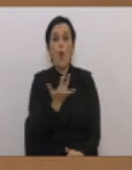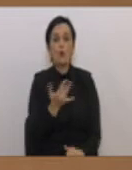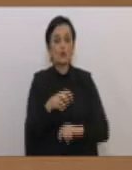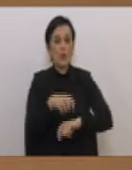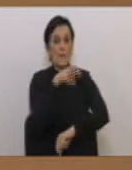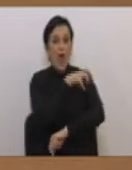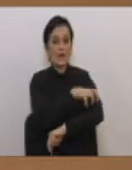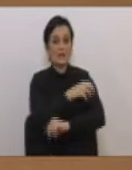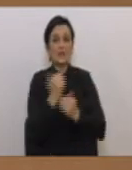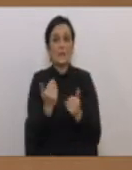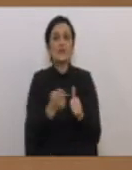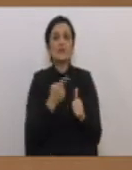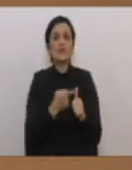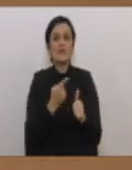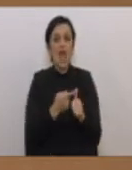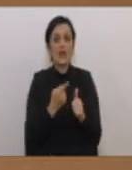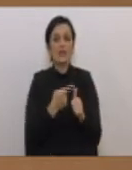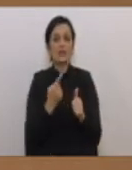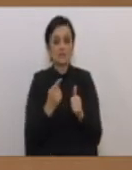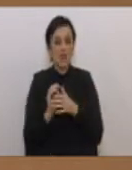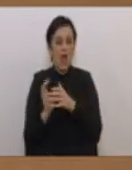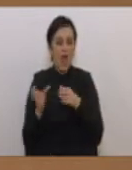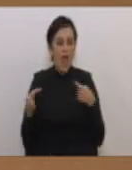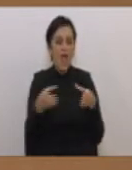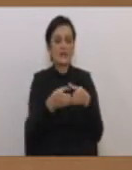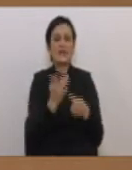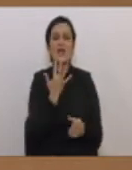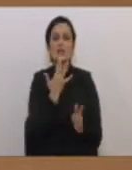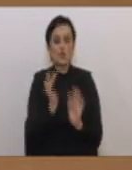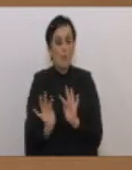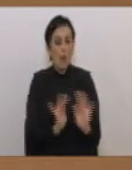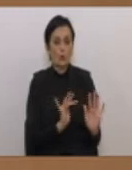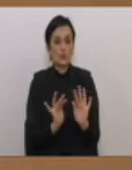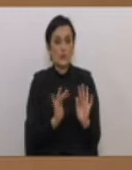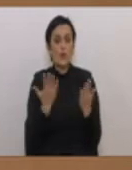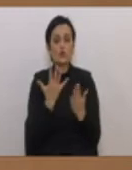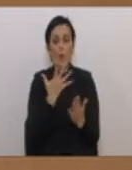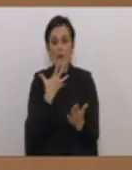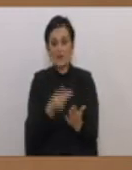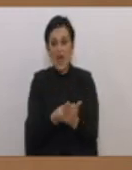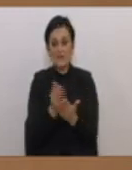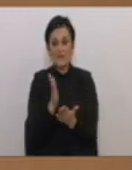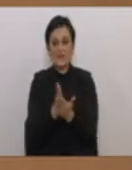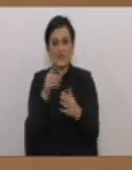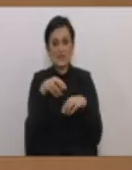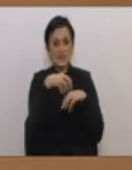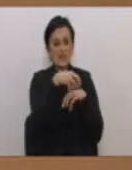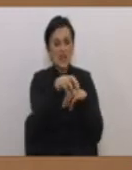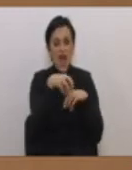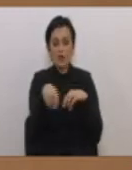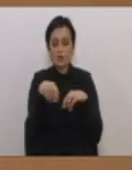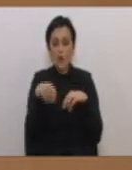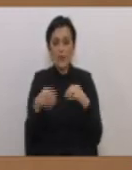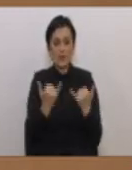პარტიამ, რომელსაც ჰქვია ერთიანი ნაციონალური მოძრაობა და რომელსაც აქვს თავისი განშტოებები დღევანდელ